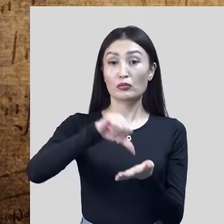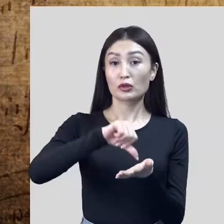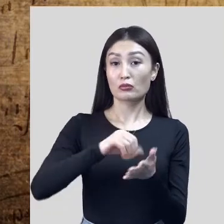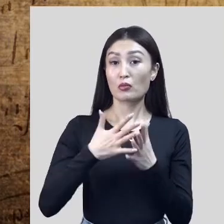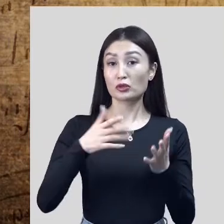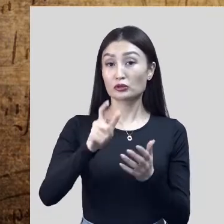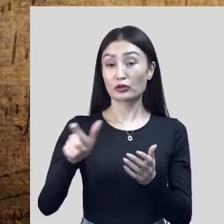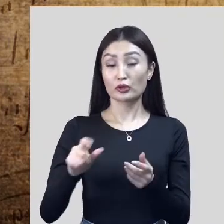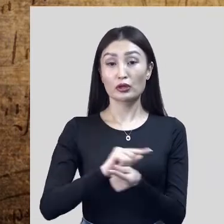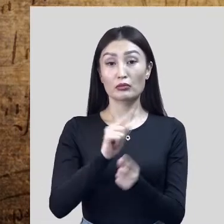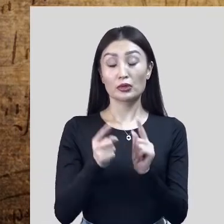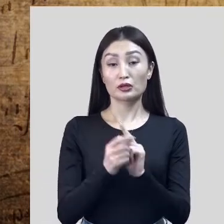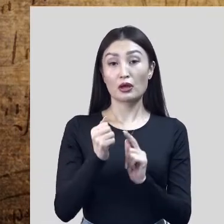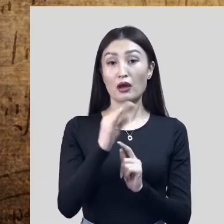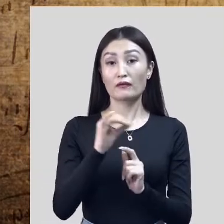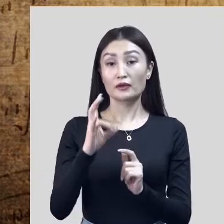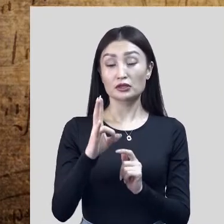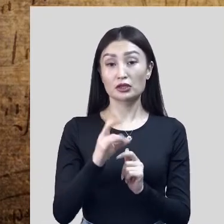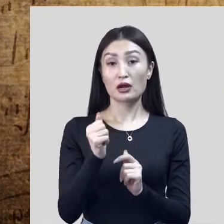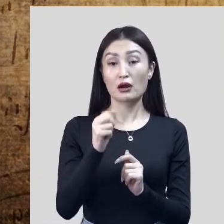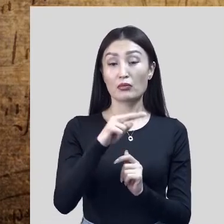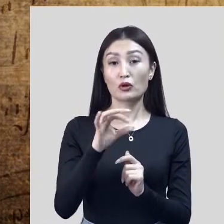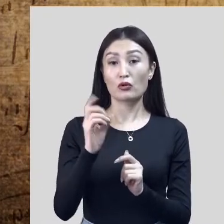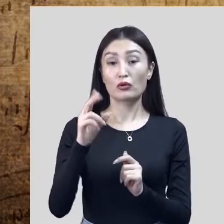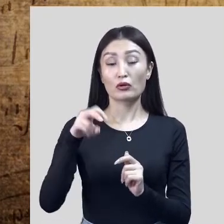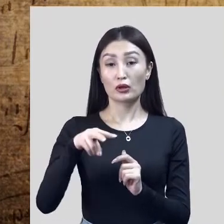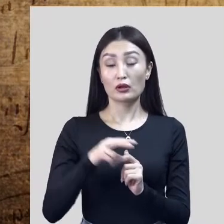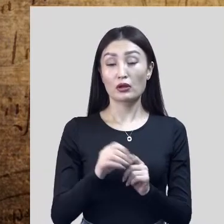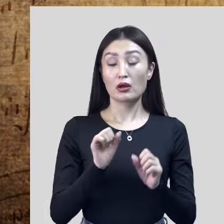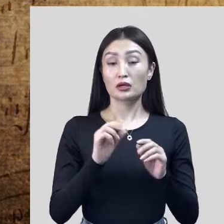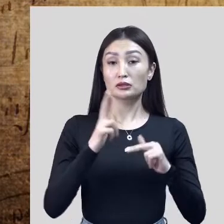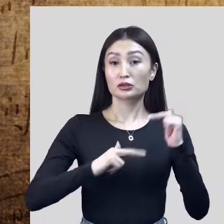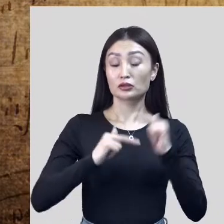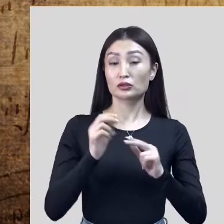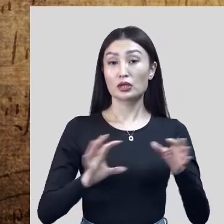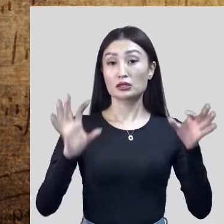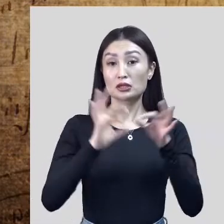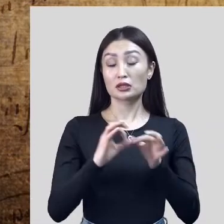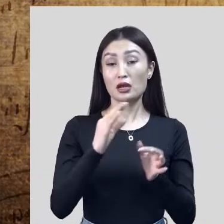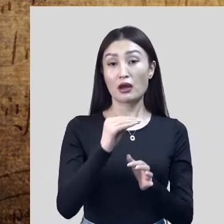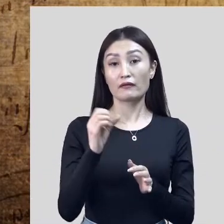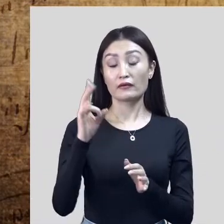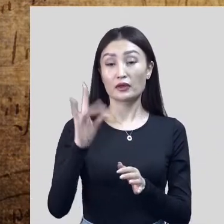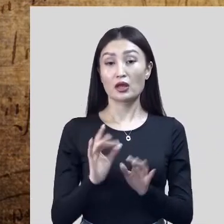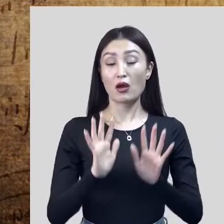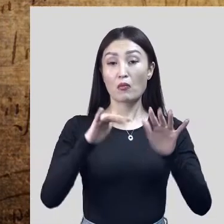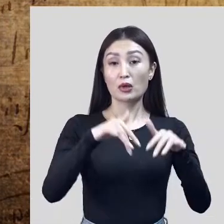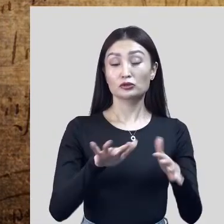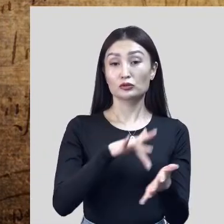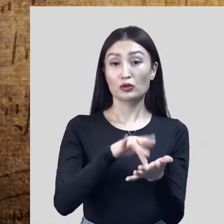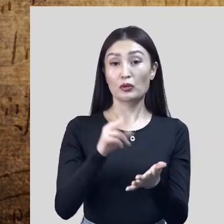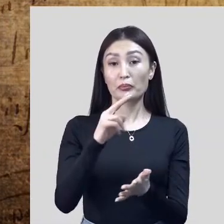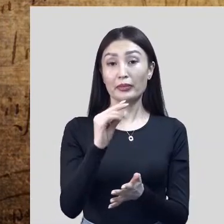граждан. Перестроен афинский акрополь. Построены оборонительные сооружения, соединявшие Афины с морским портом